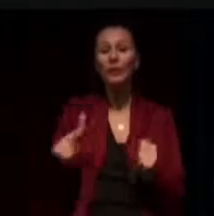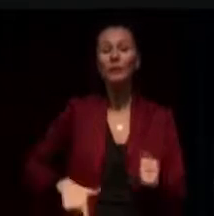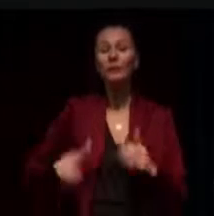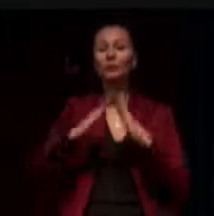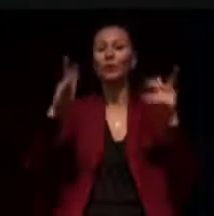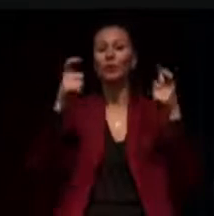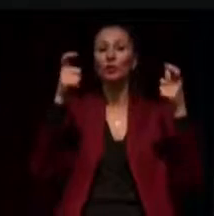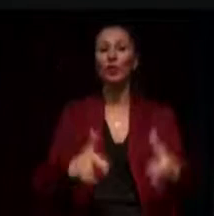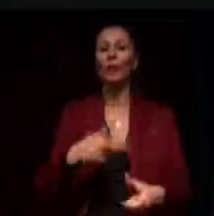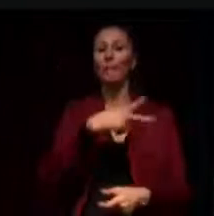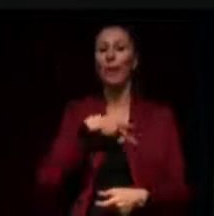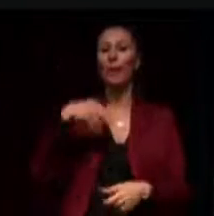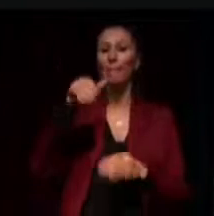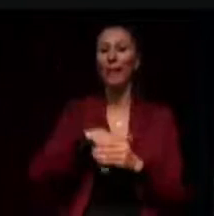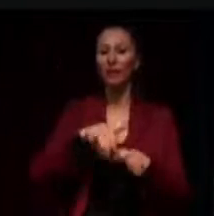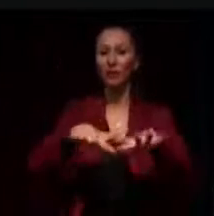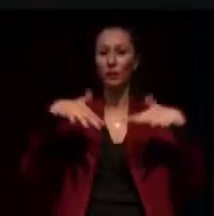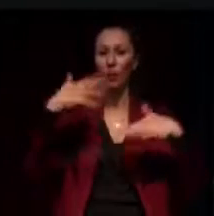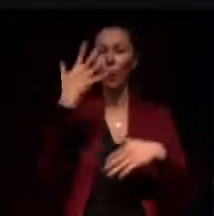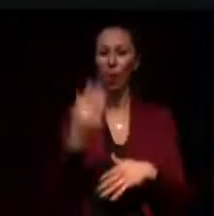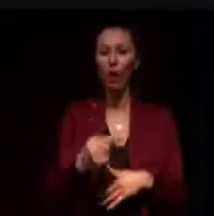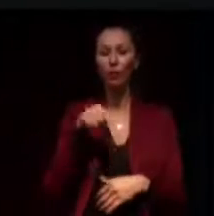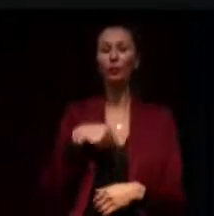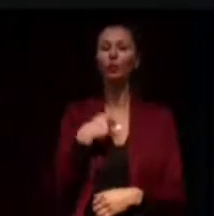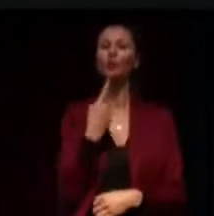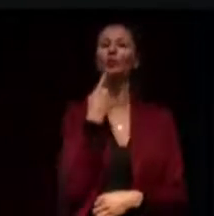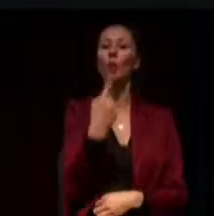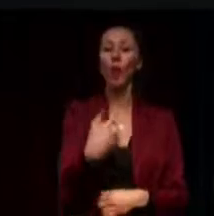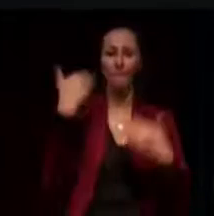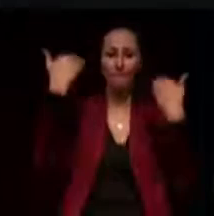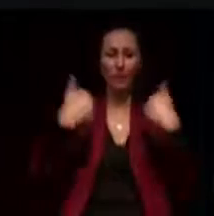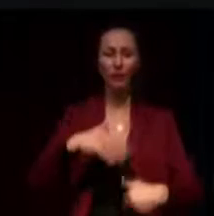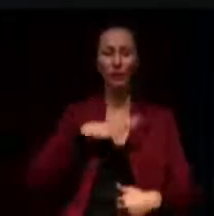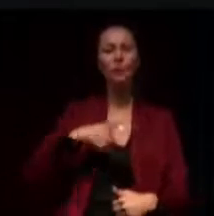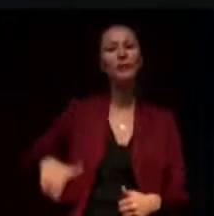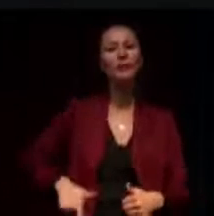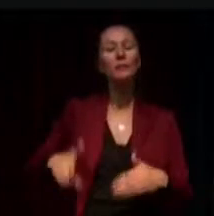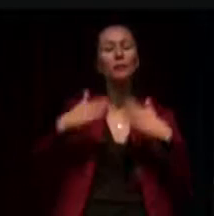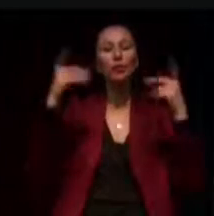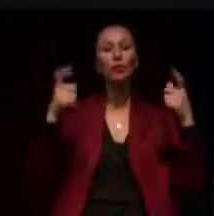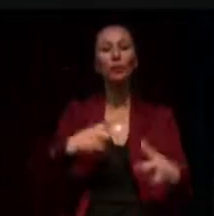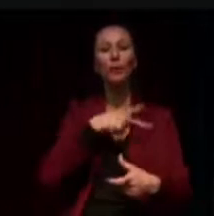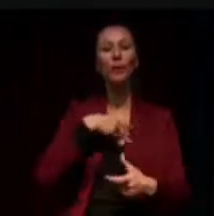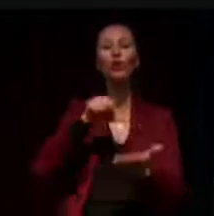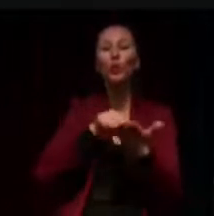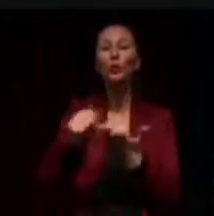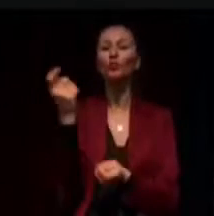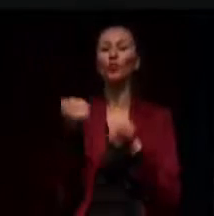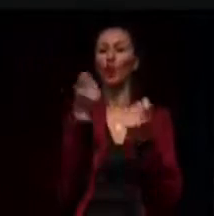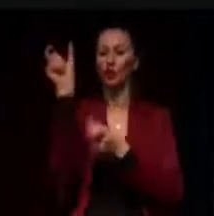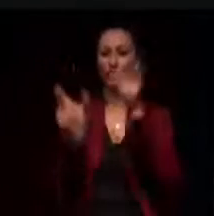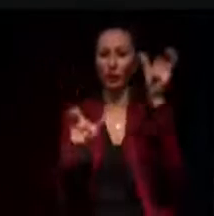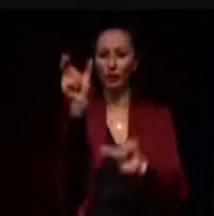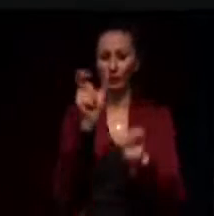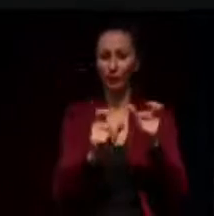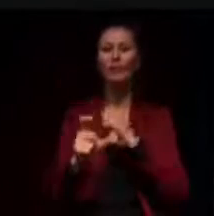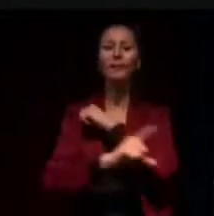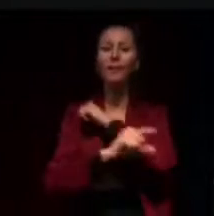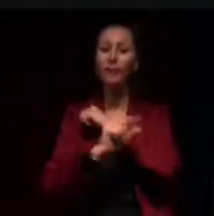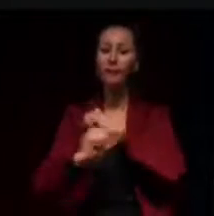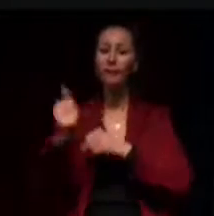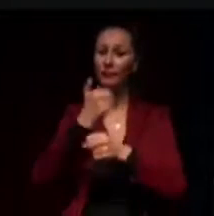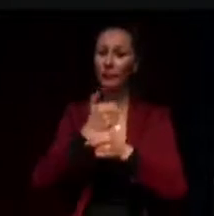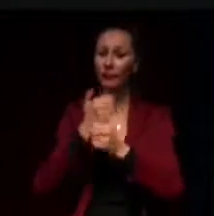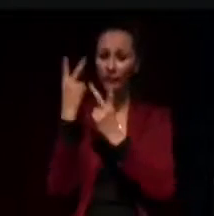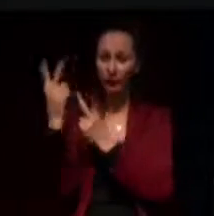Büyükşehir Belediye Meclisi olarak şunu söylemek istiyorum. İzmir Büyükşehir Belediyesi'nin tüm çalışanları, başta Sayın Genel Sekreterimiz